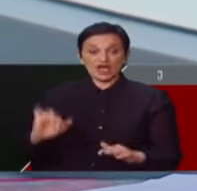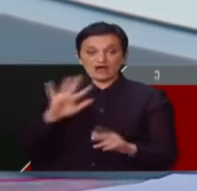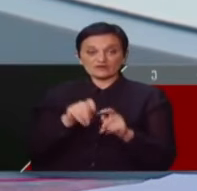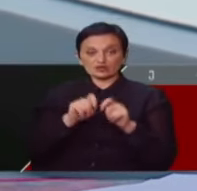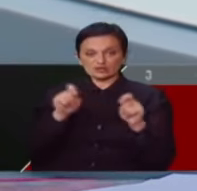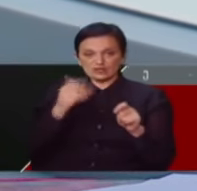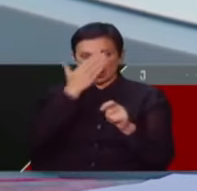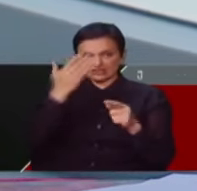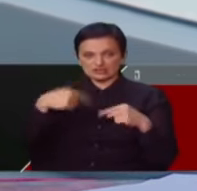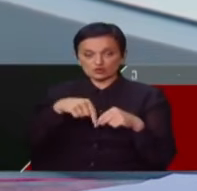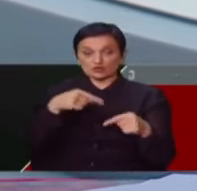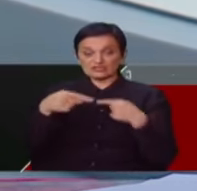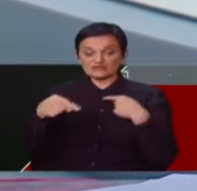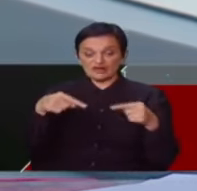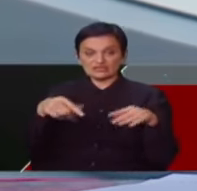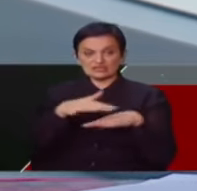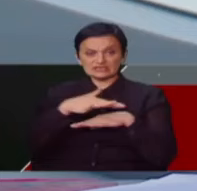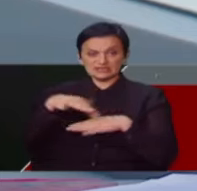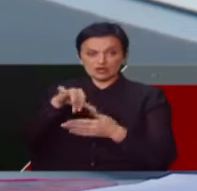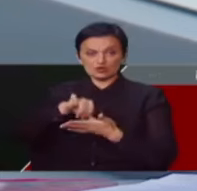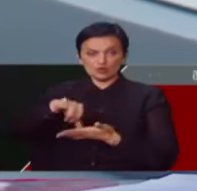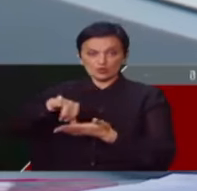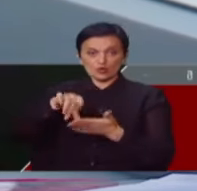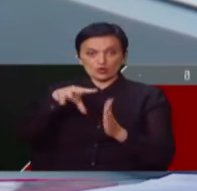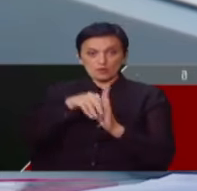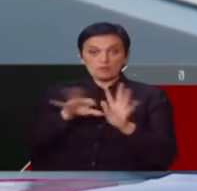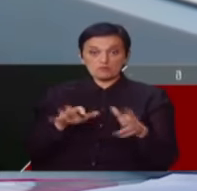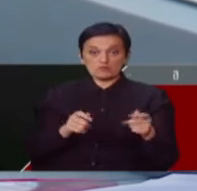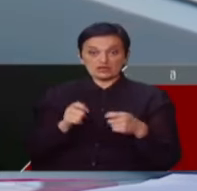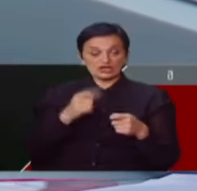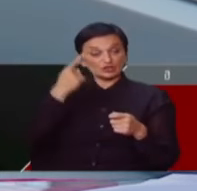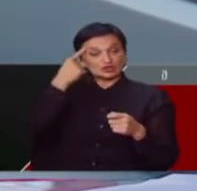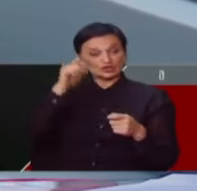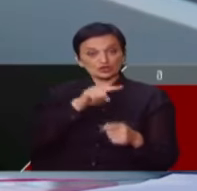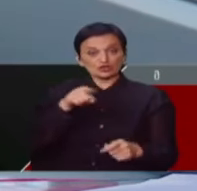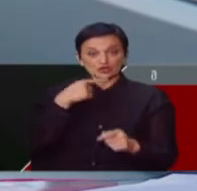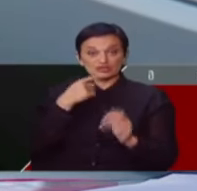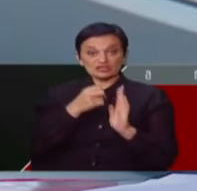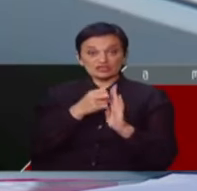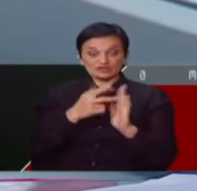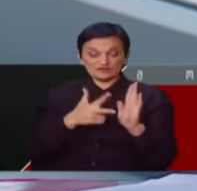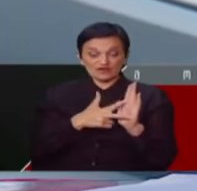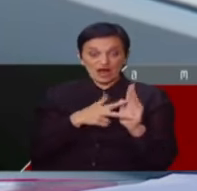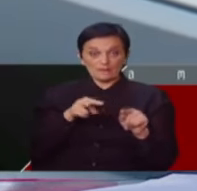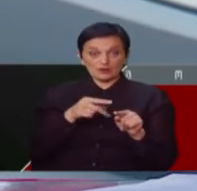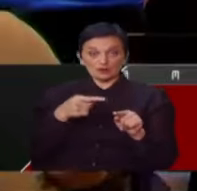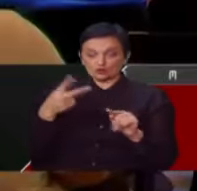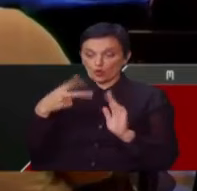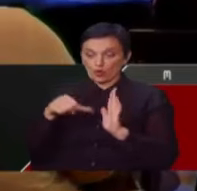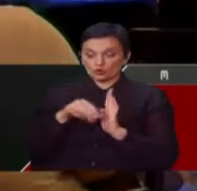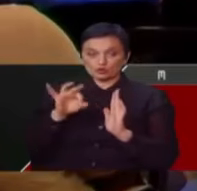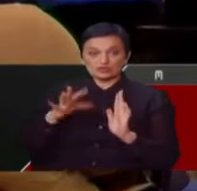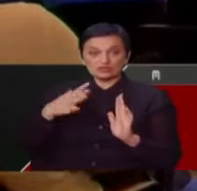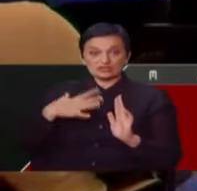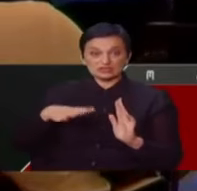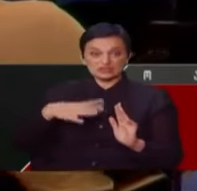აფუძნეს საზოგადოების სხვადასხვა სფეროს წარმომადგენლებმა, მათ შორის არის პრეზიდენტი. ინიციატორების თქმით, 18 ივლისიდან 26 ოქტომბრამდე მთელ